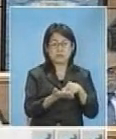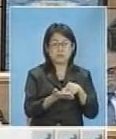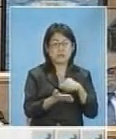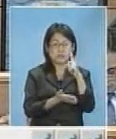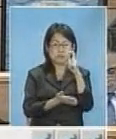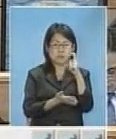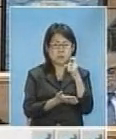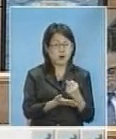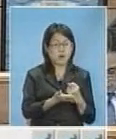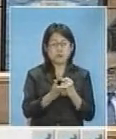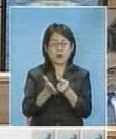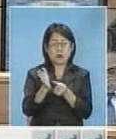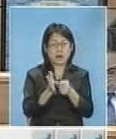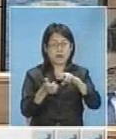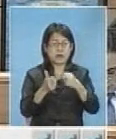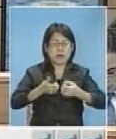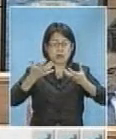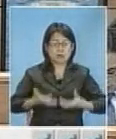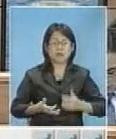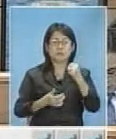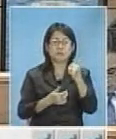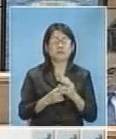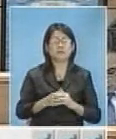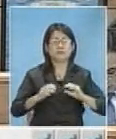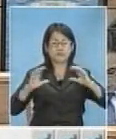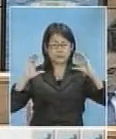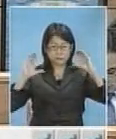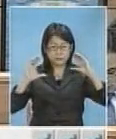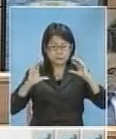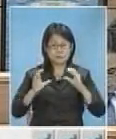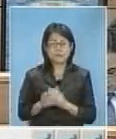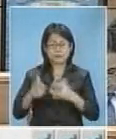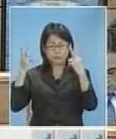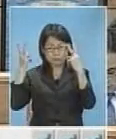หนี้มหาศาลก้อนนี้ไว้ได้ดังนั้นรัฐบาล2รัฐบา